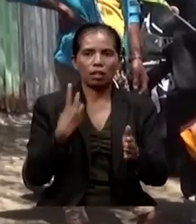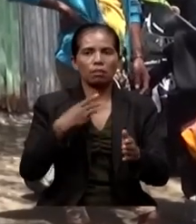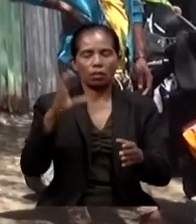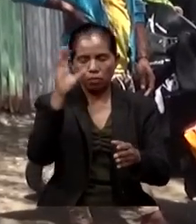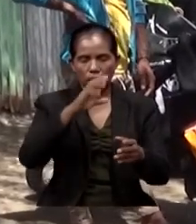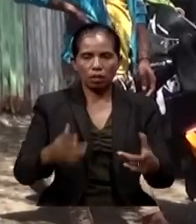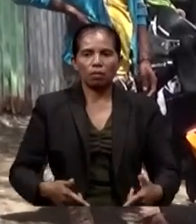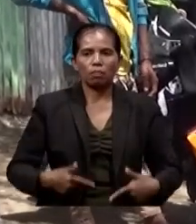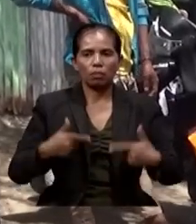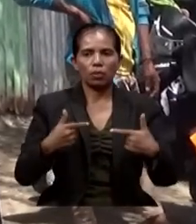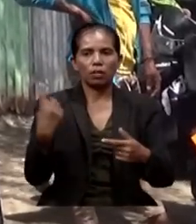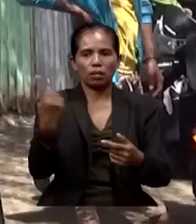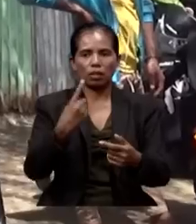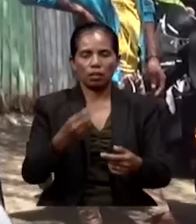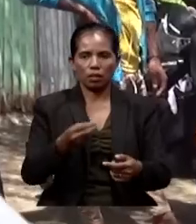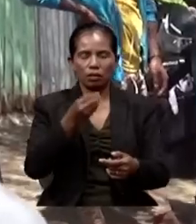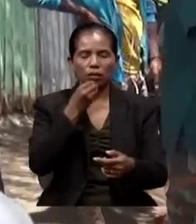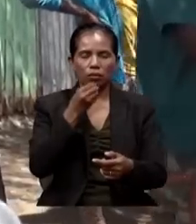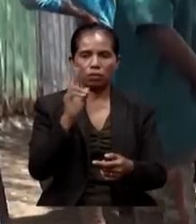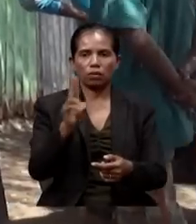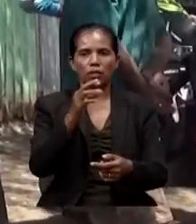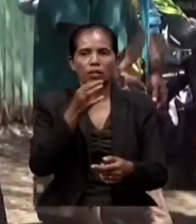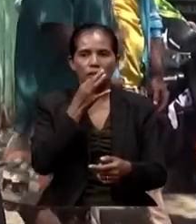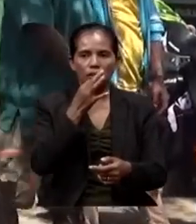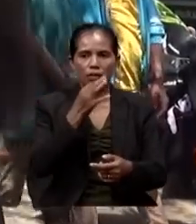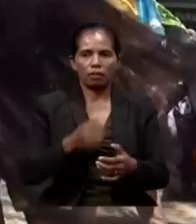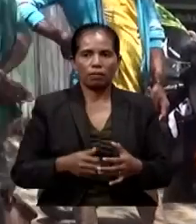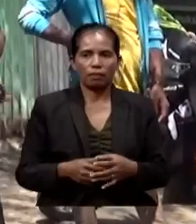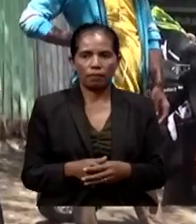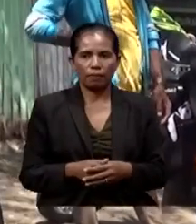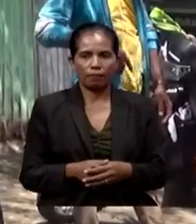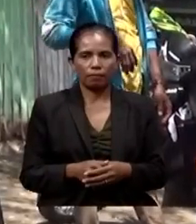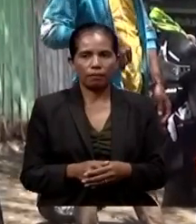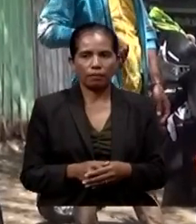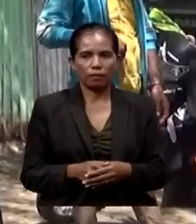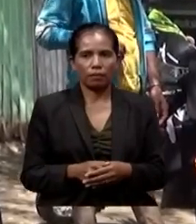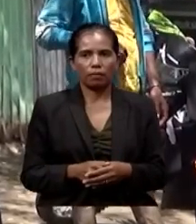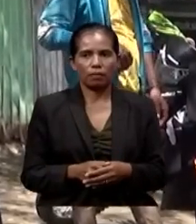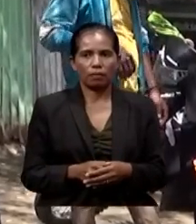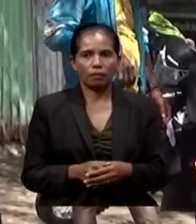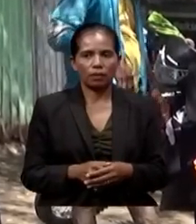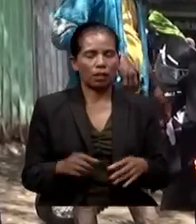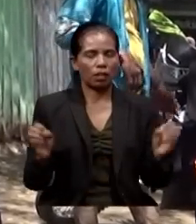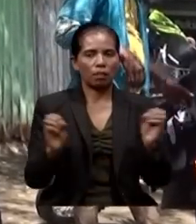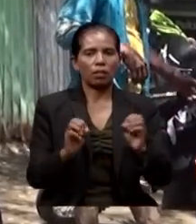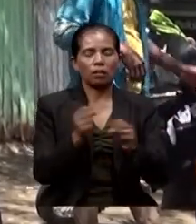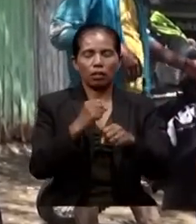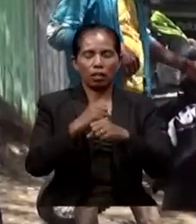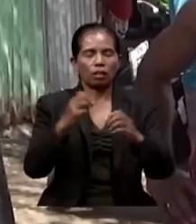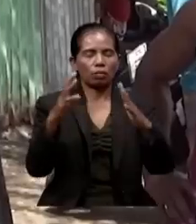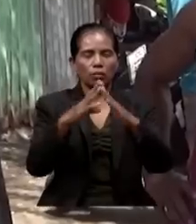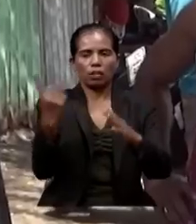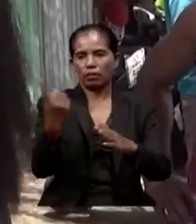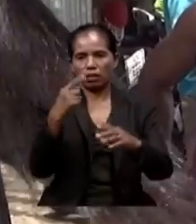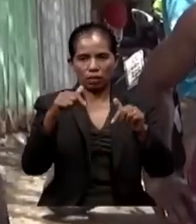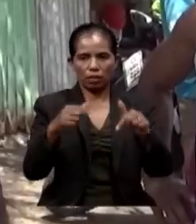hansa per ami hansa persijarannya tende hansa nenne ami la kupa ta kupa permanen la kupa